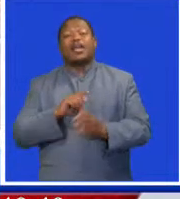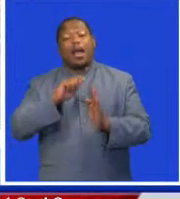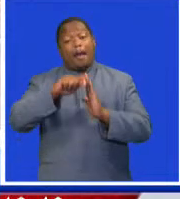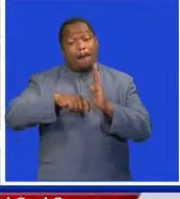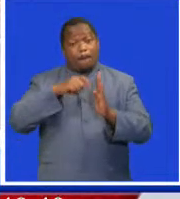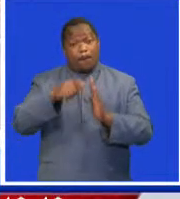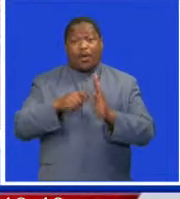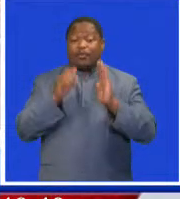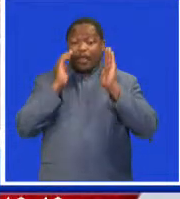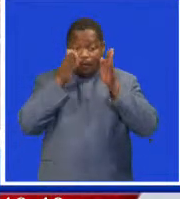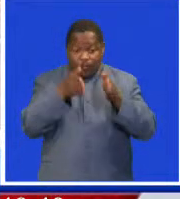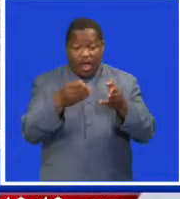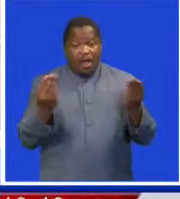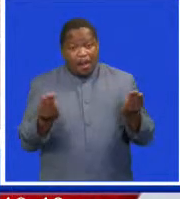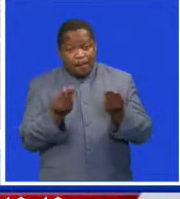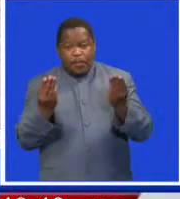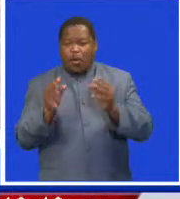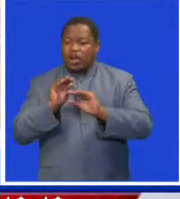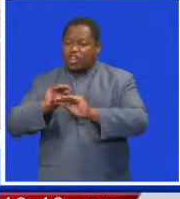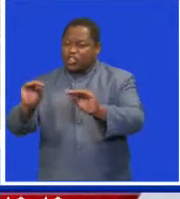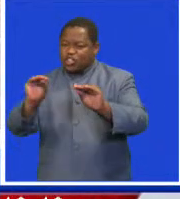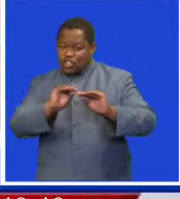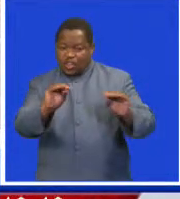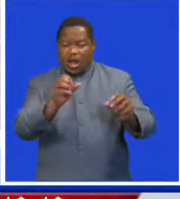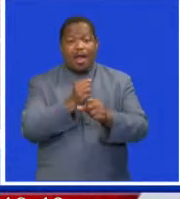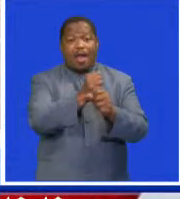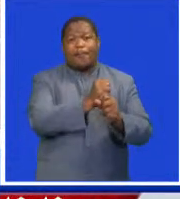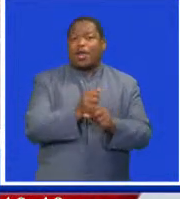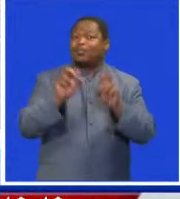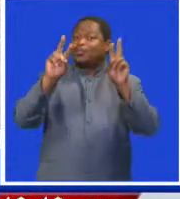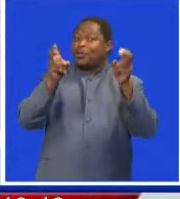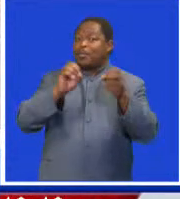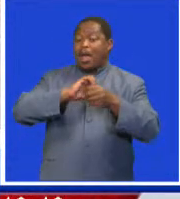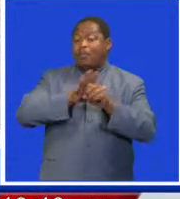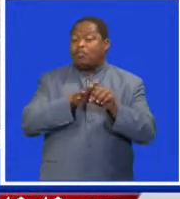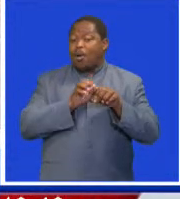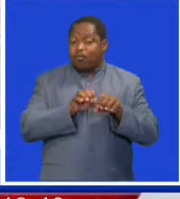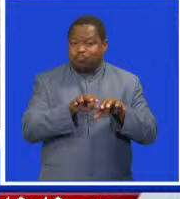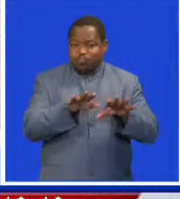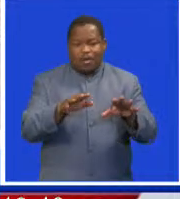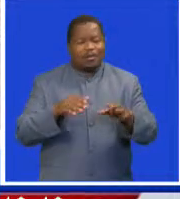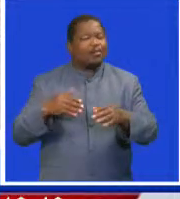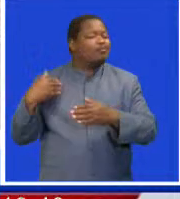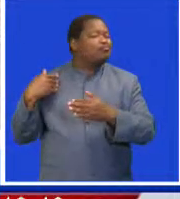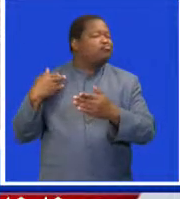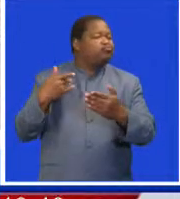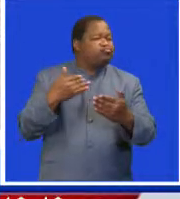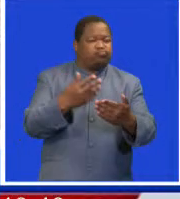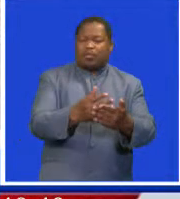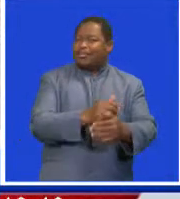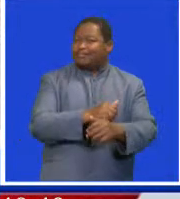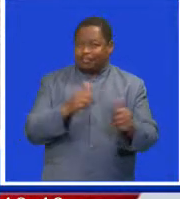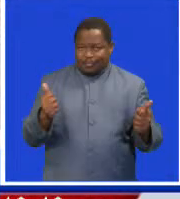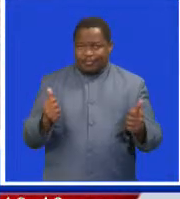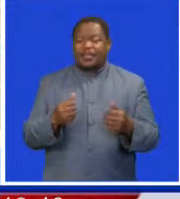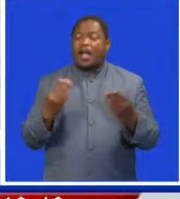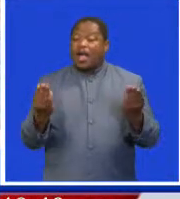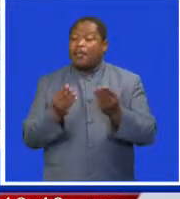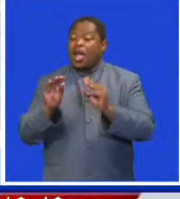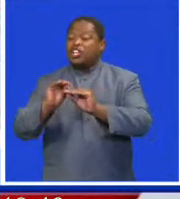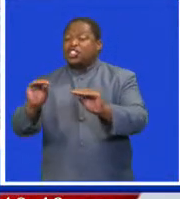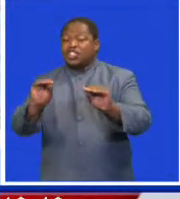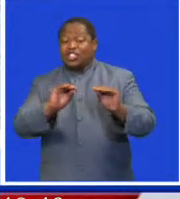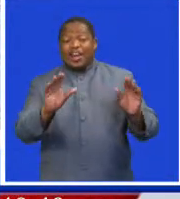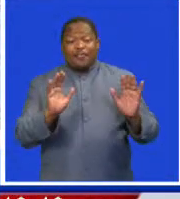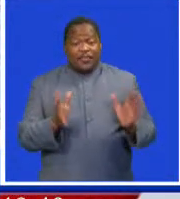ngemkhuhlane COVID-19 solo wacala uhamba kahle njengoba sebafundise maswadla ngedulu kwa 100,000 kanti lokhu kuvakele ngamabhalane jikelele